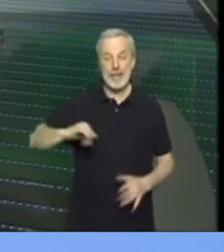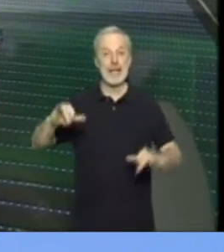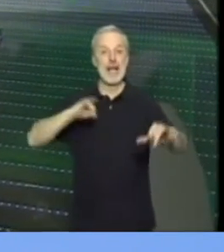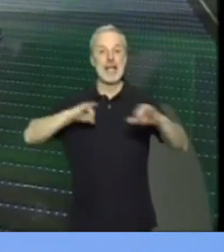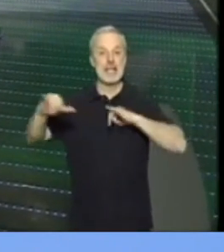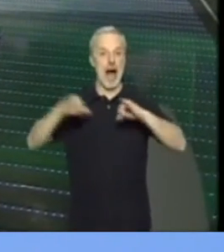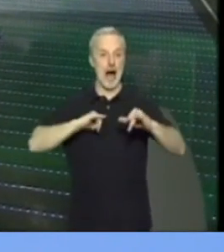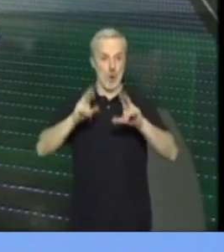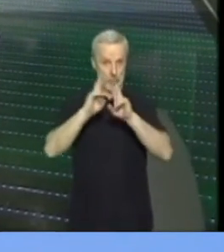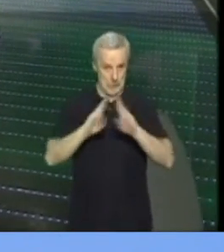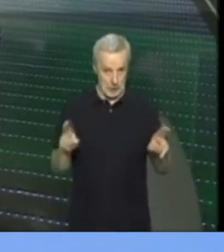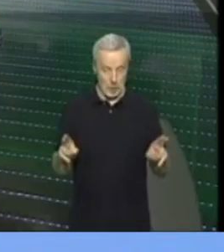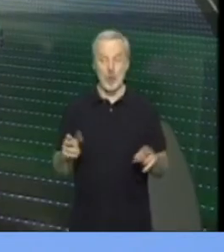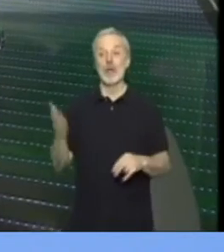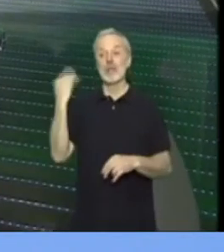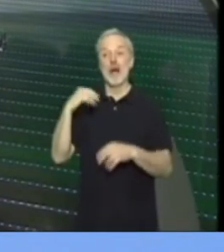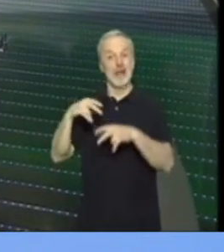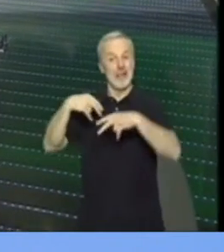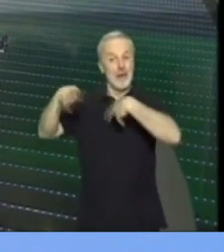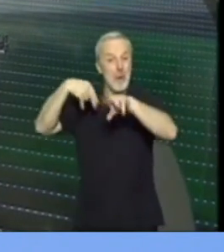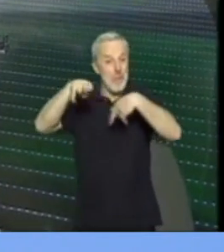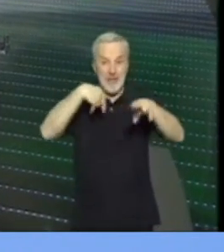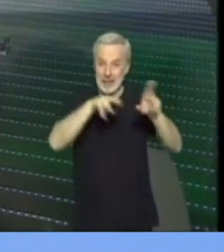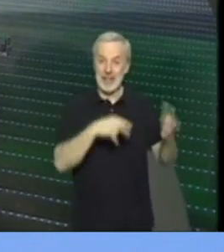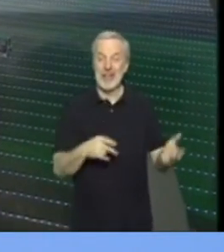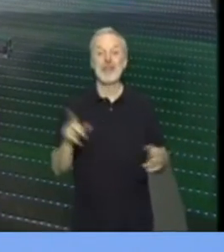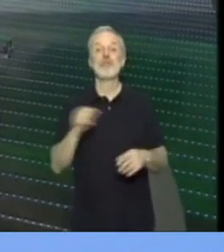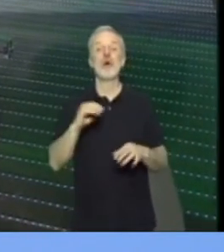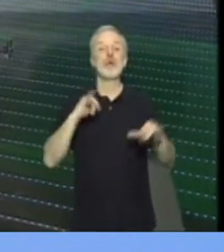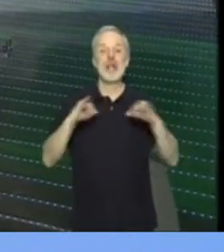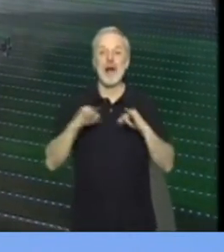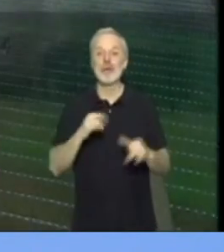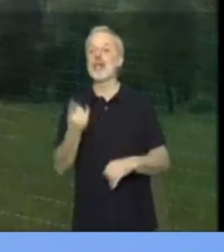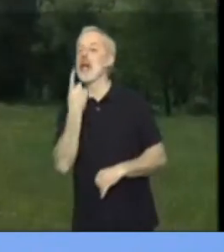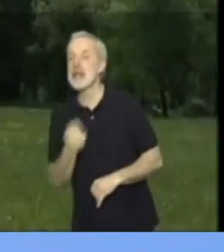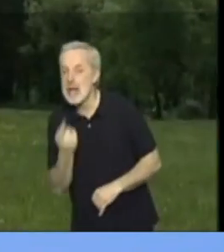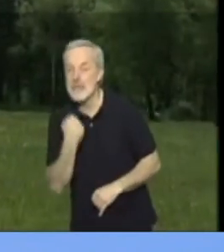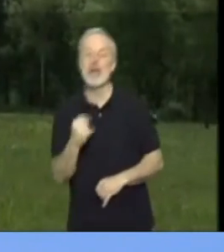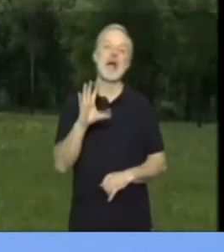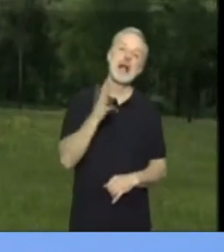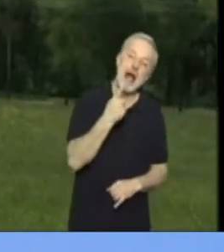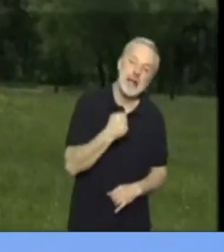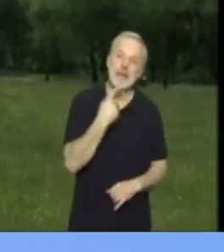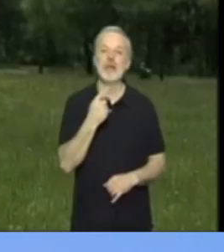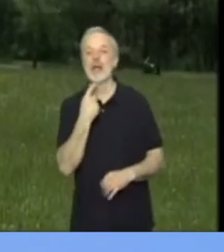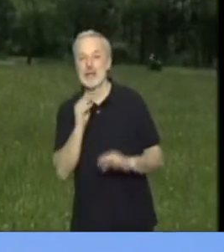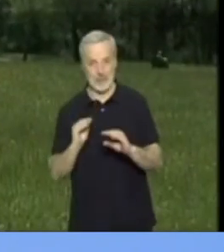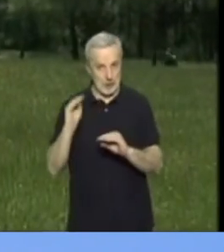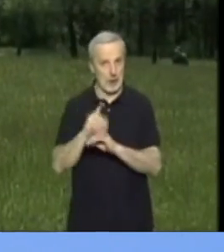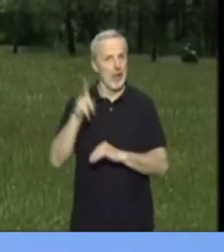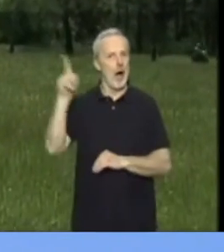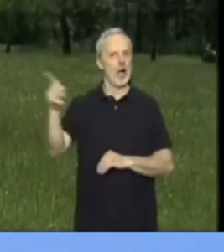kdy my konzultujeme i ze závodníky, jak se jim líbí tratě, co by přidali nebo co by ubrali, tak